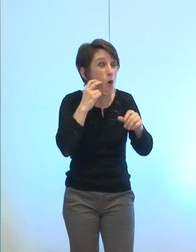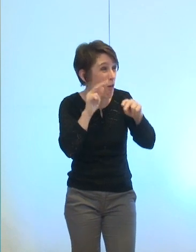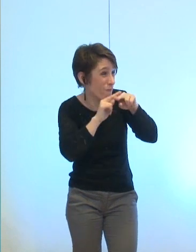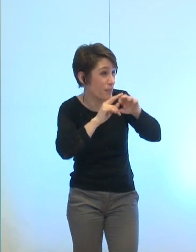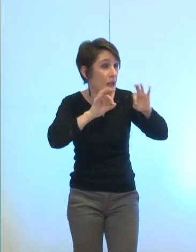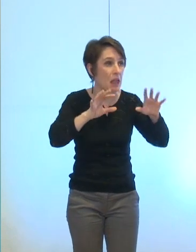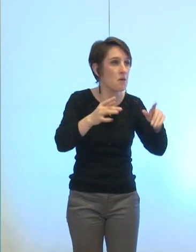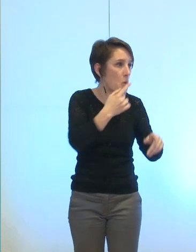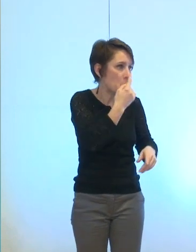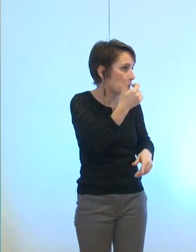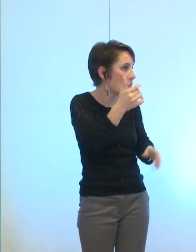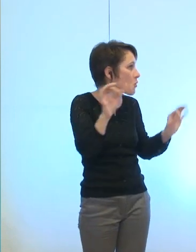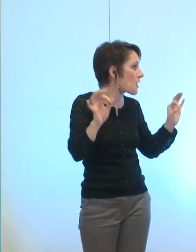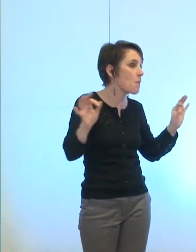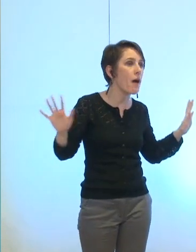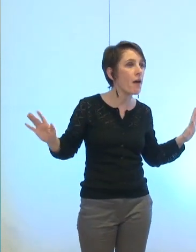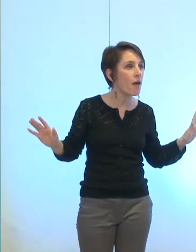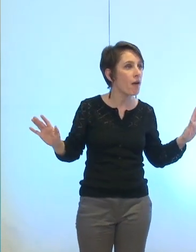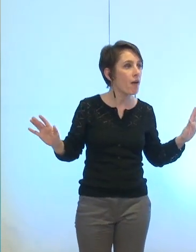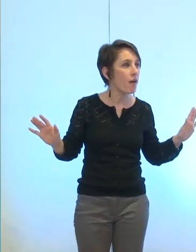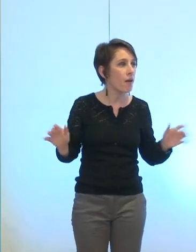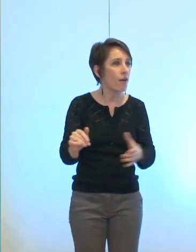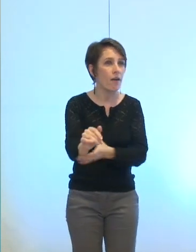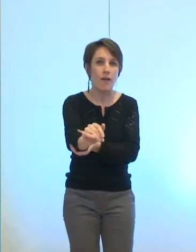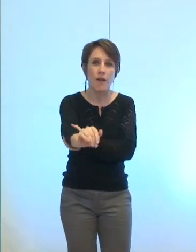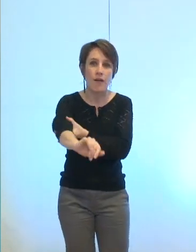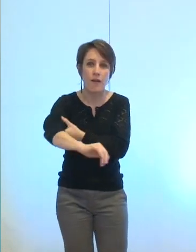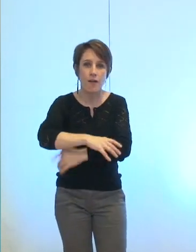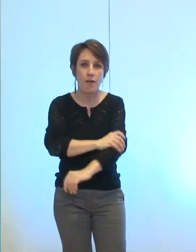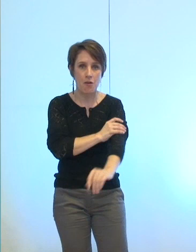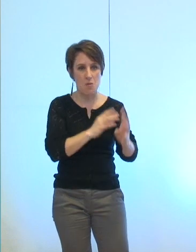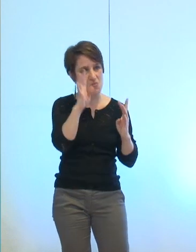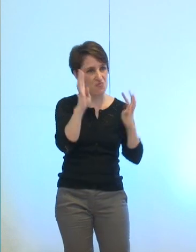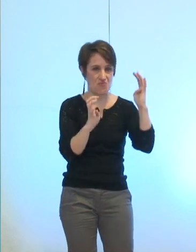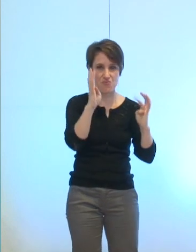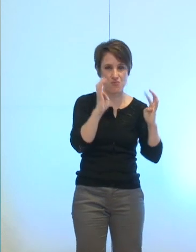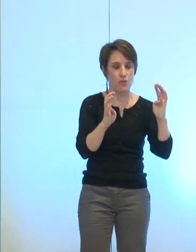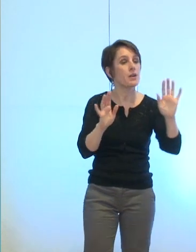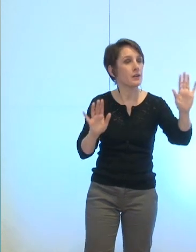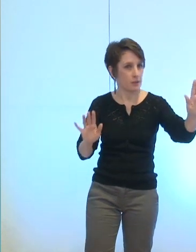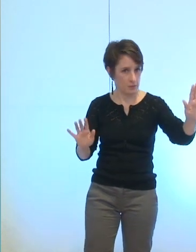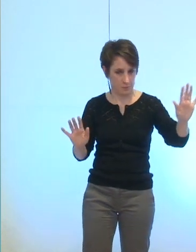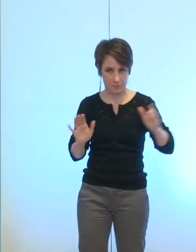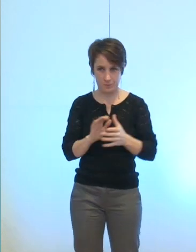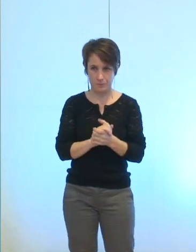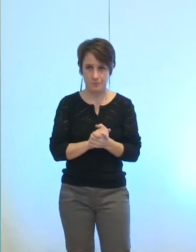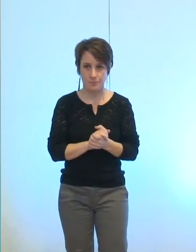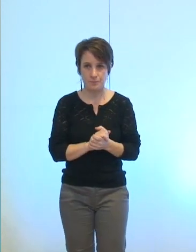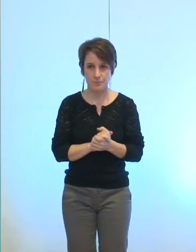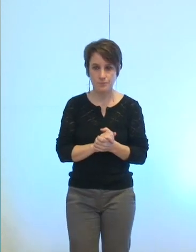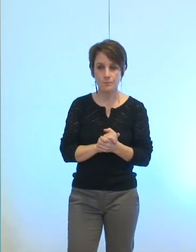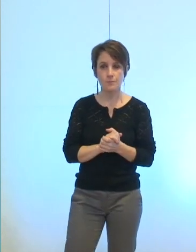pas beaucoup de mains se lever ah bon ça c'est pour qui baisse et